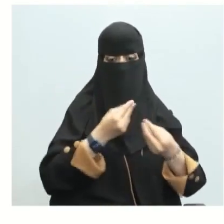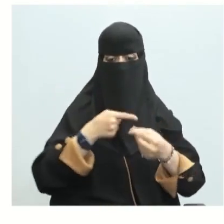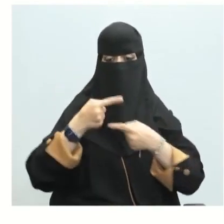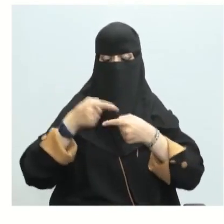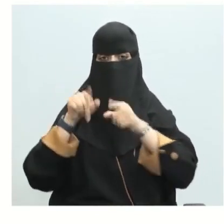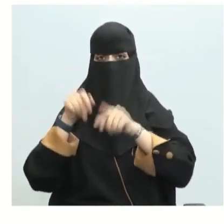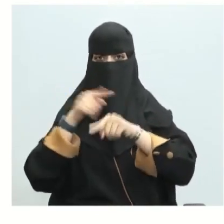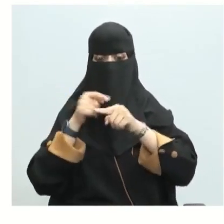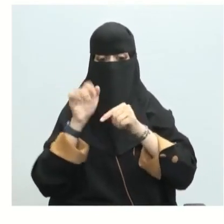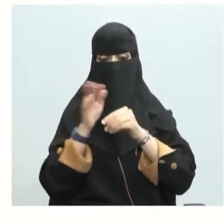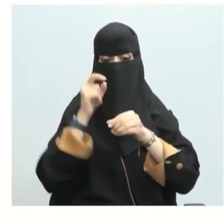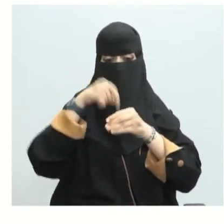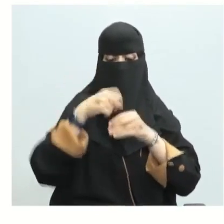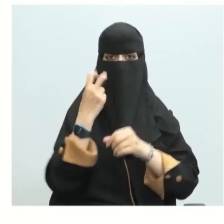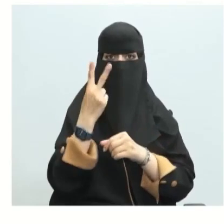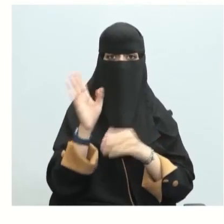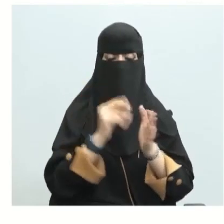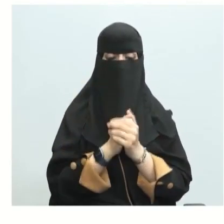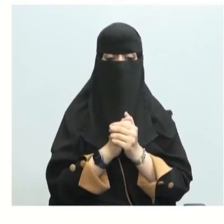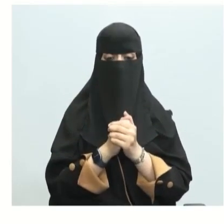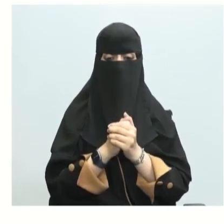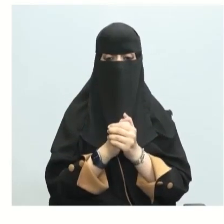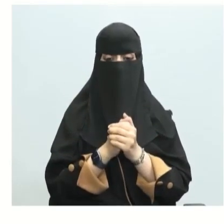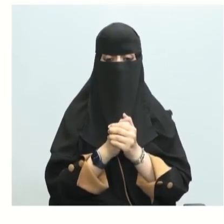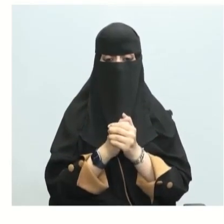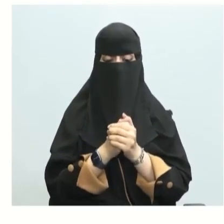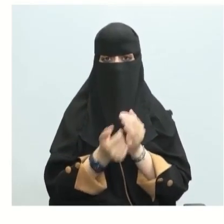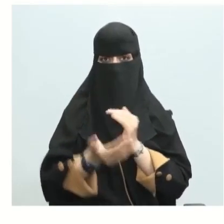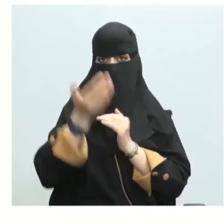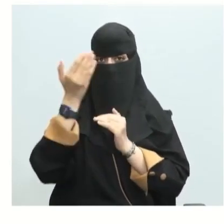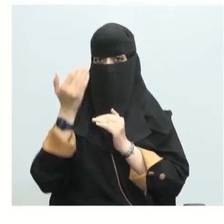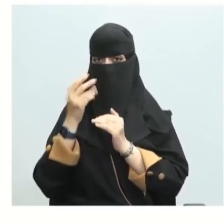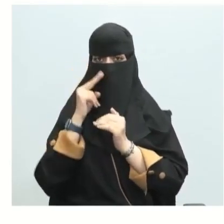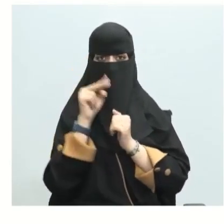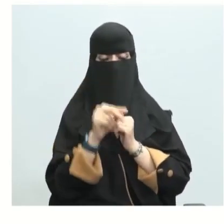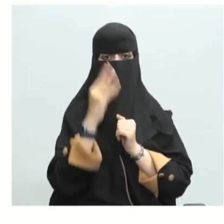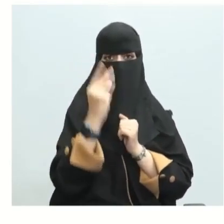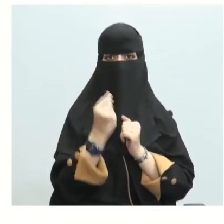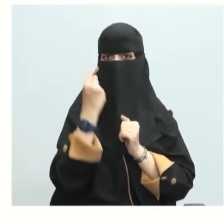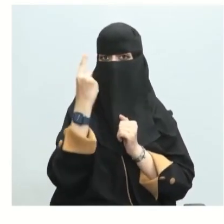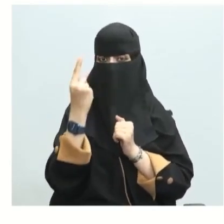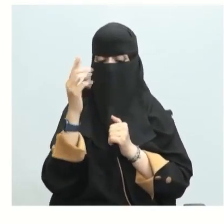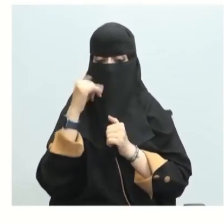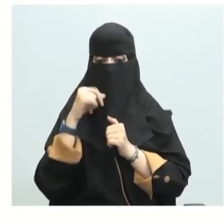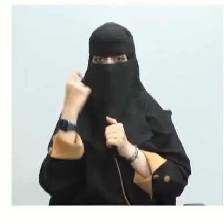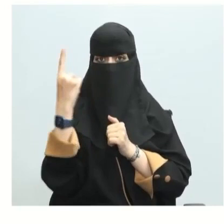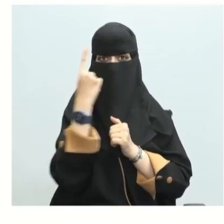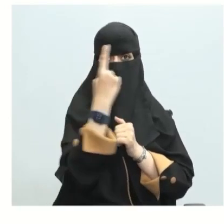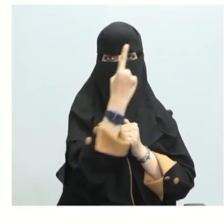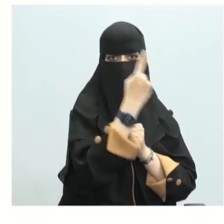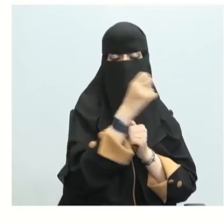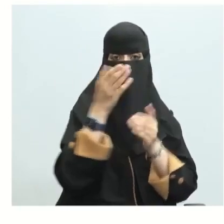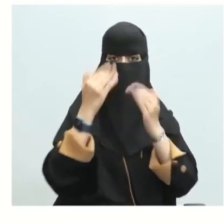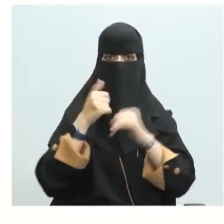لمولينكس في اثنين لنعود للاي لاحظ هنا واحد واحد واحد وفي المعادله الاساسيه